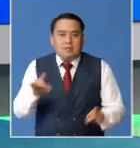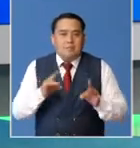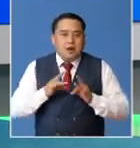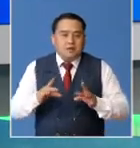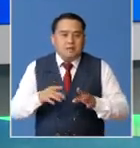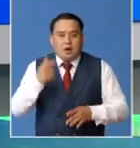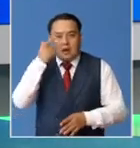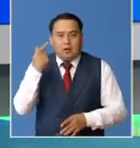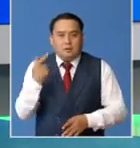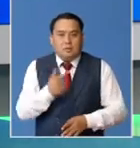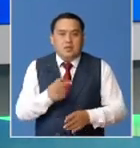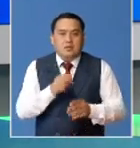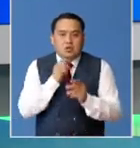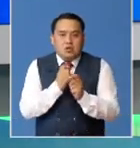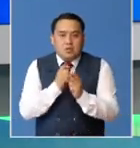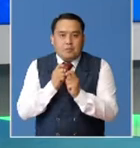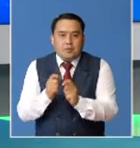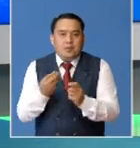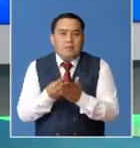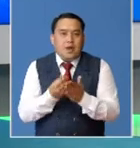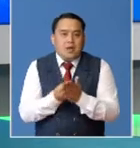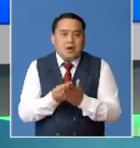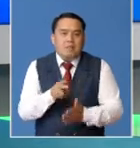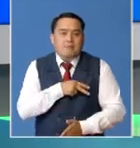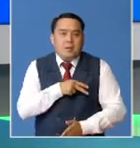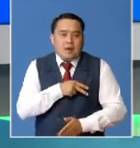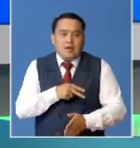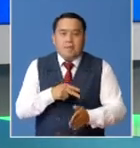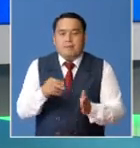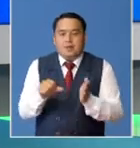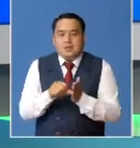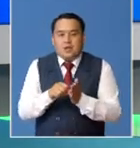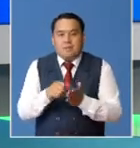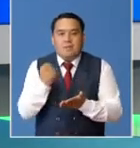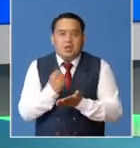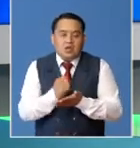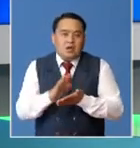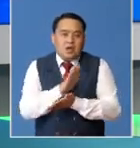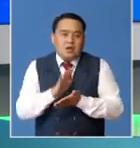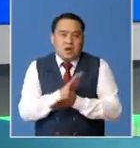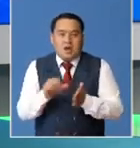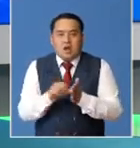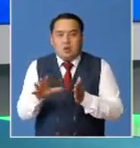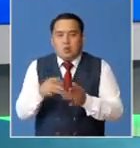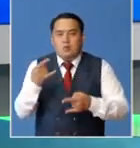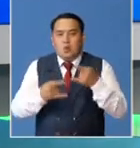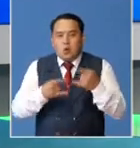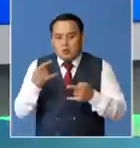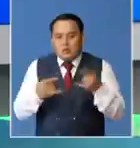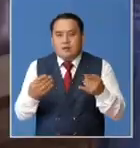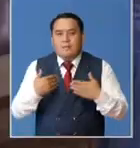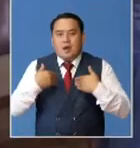праздником. Грамотами и денежными премиями были отмечены представители печатных и электронных СМИ, уже многие